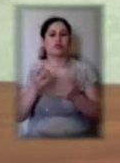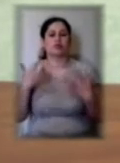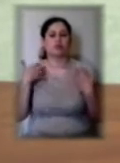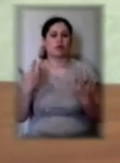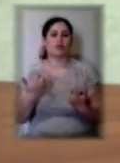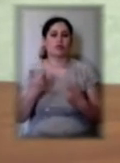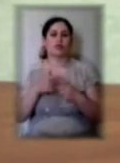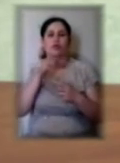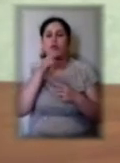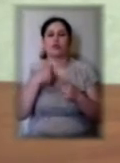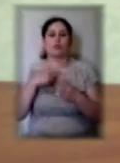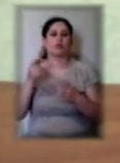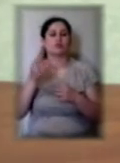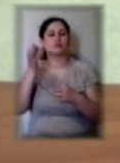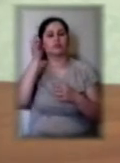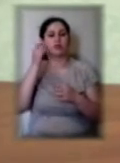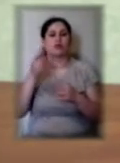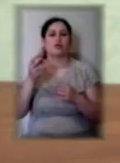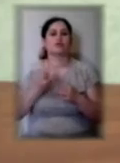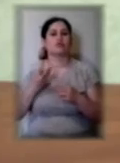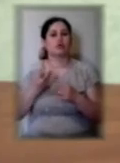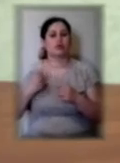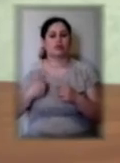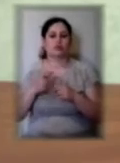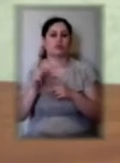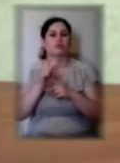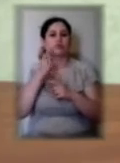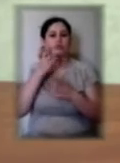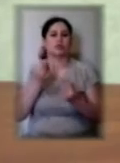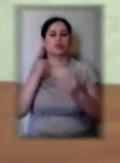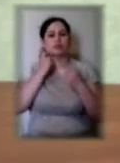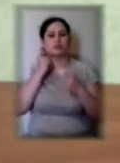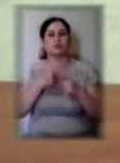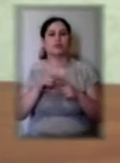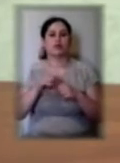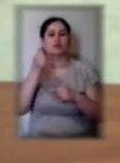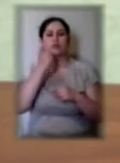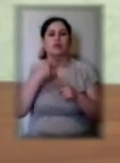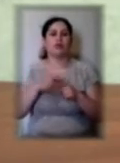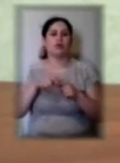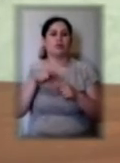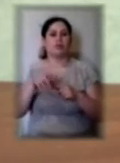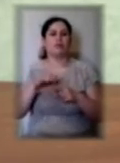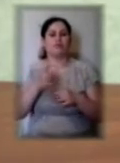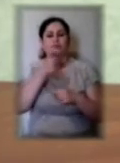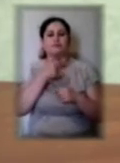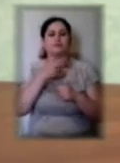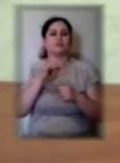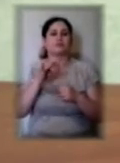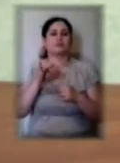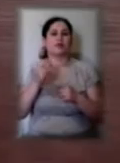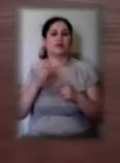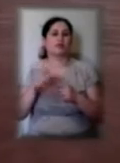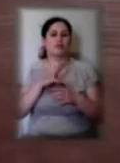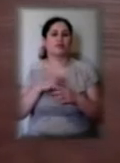коли ми загадуємо бажання, запалюємо свічку на день народження. І завдяки цій могутній стихії вогню ми досягаємо